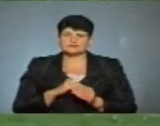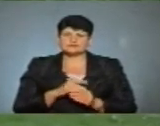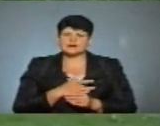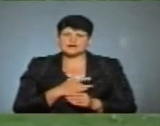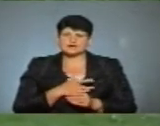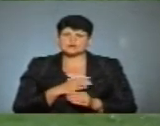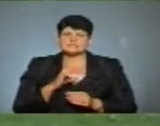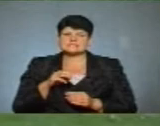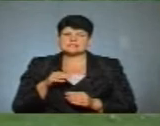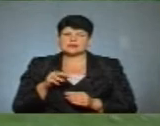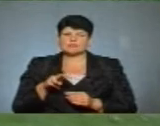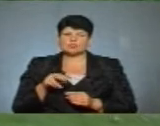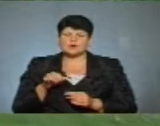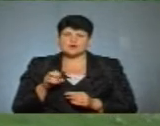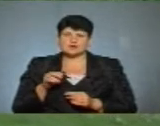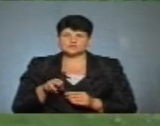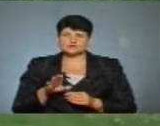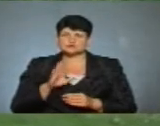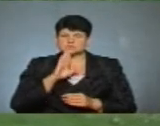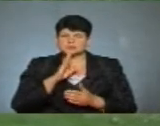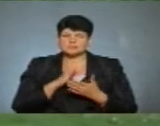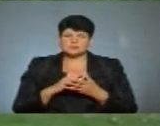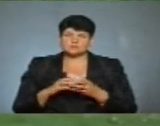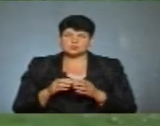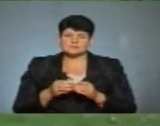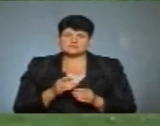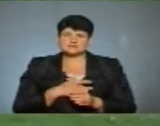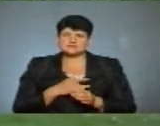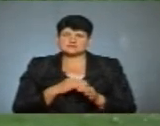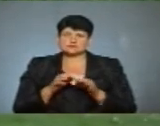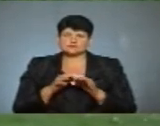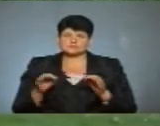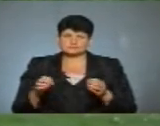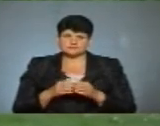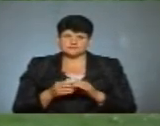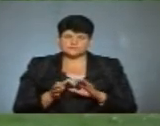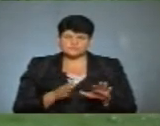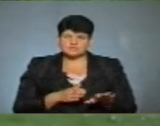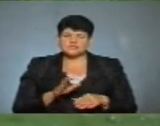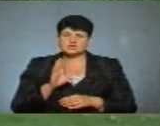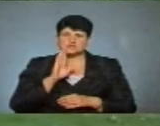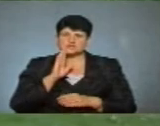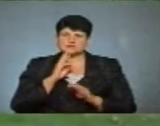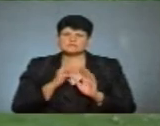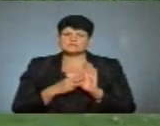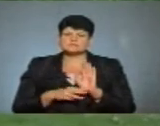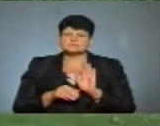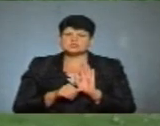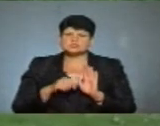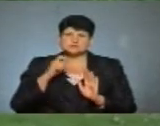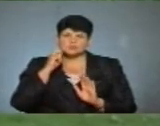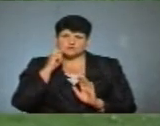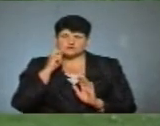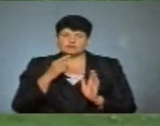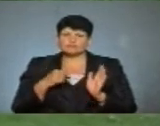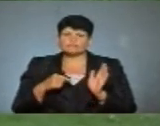кардіостимулятор, тобто жінка теж мала проблеми з серцево-судинною патологією. І жінка 86 років в